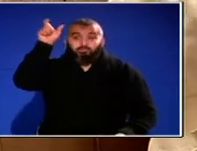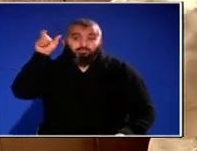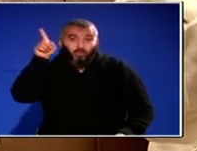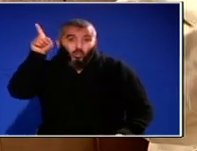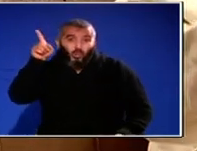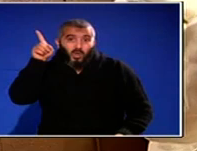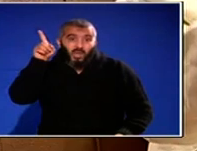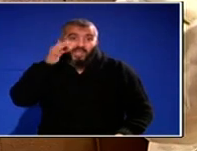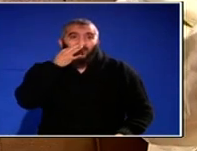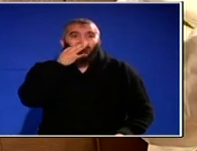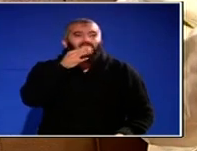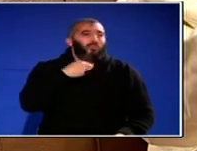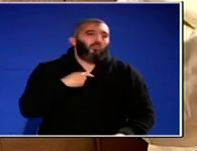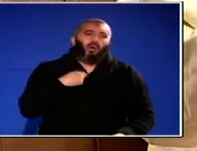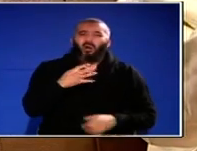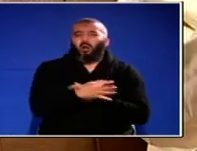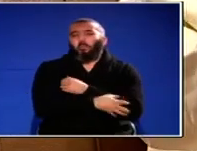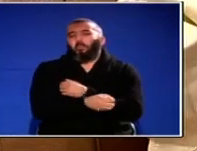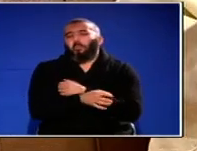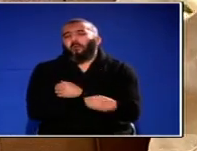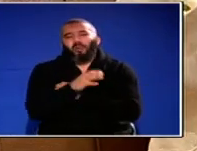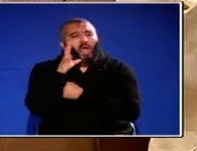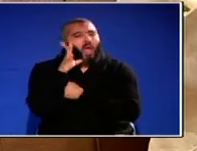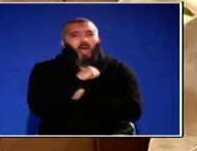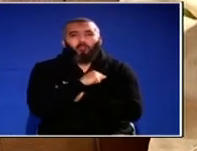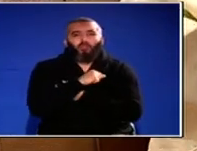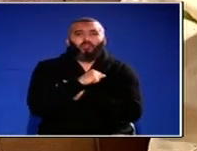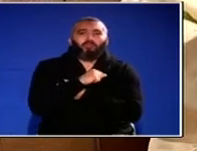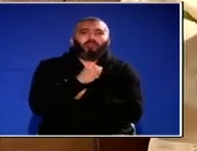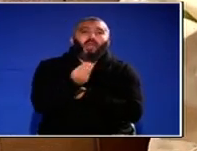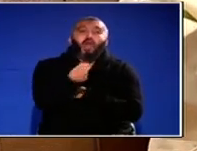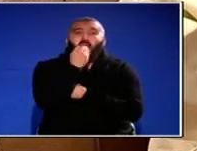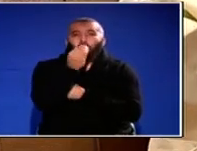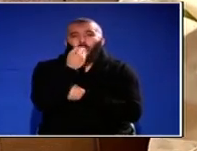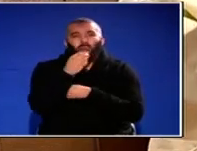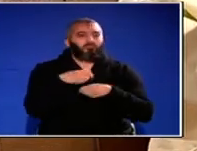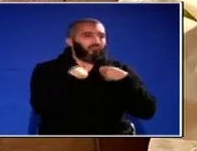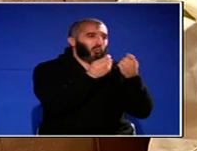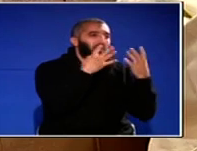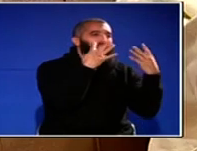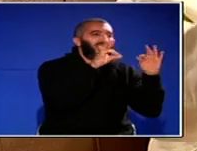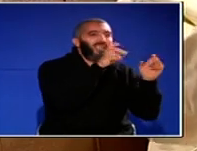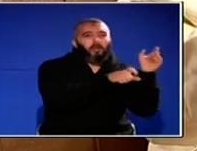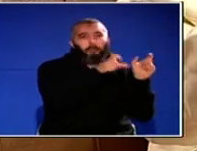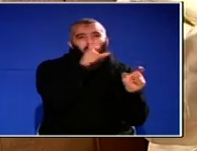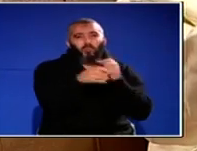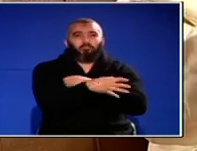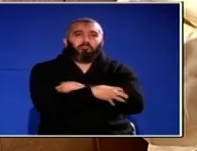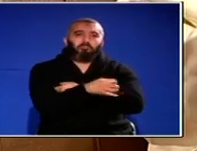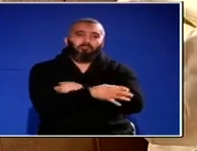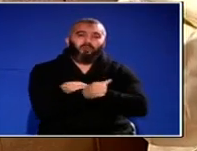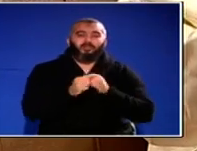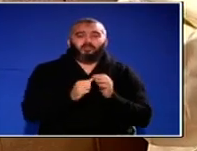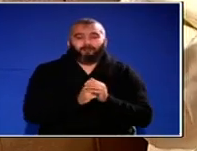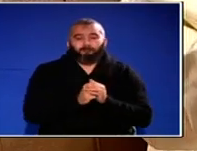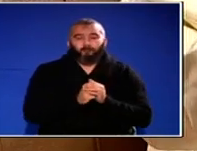كفر عن حنث في يمينه لا يستطيع أن يكفر بالإنفاق